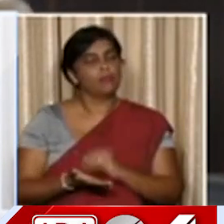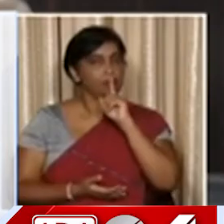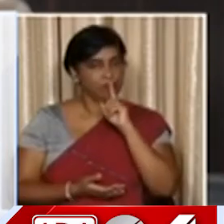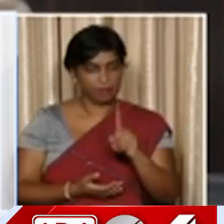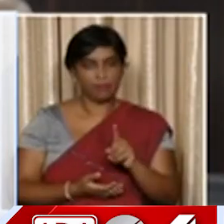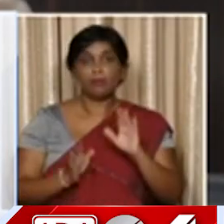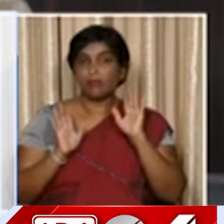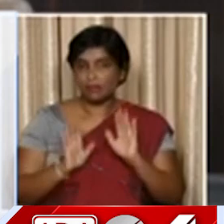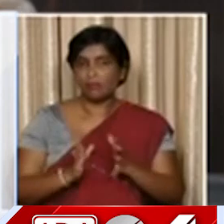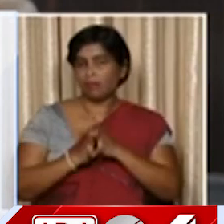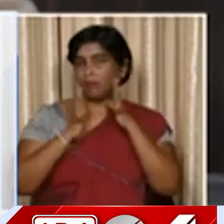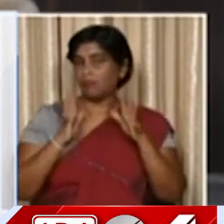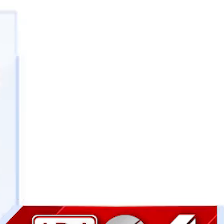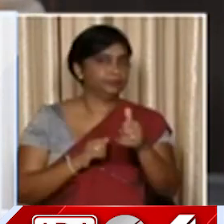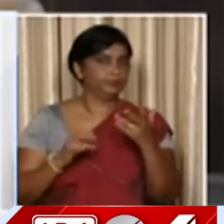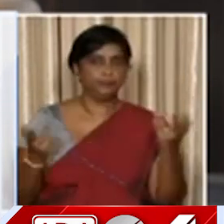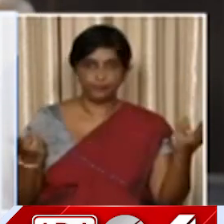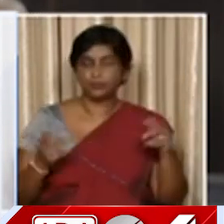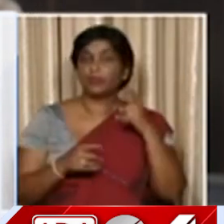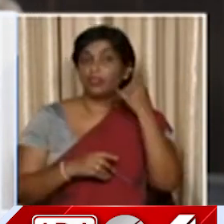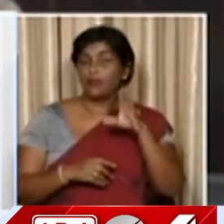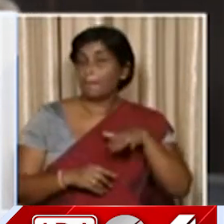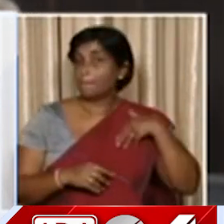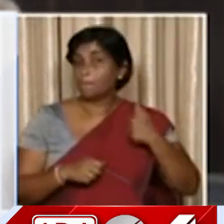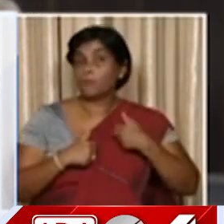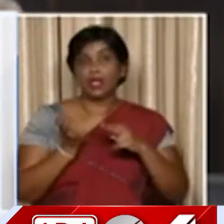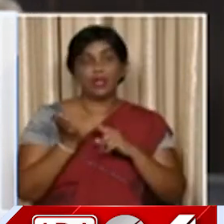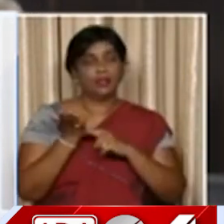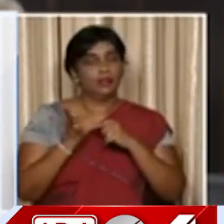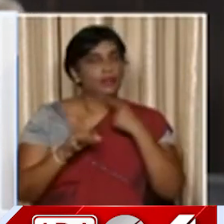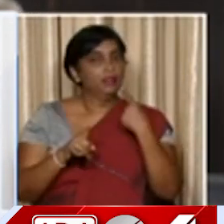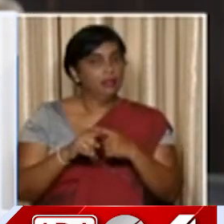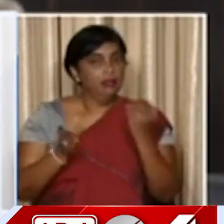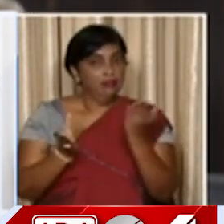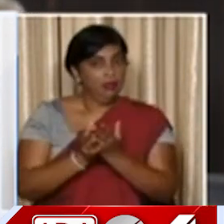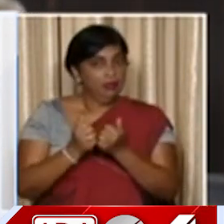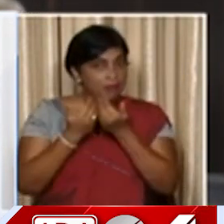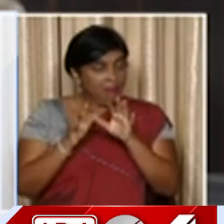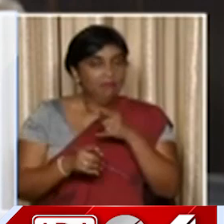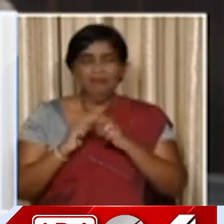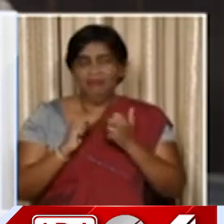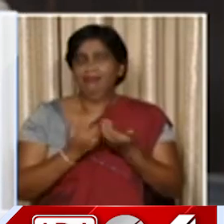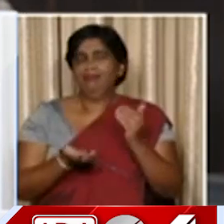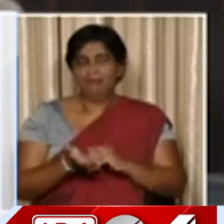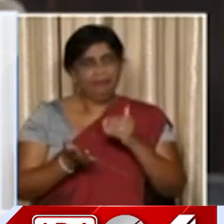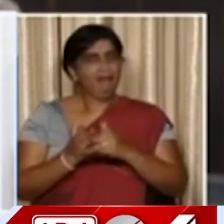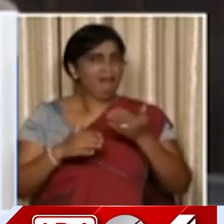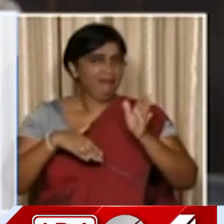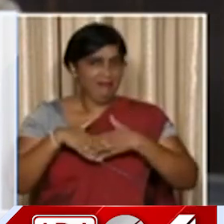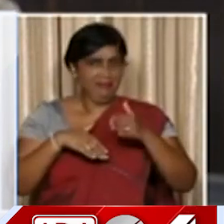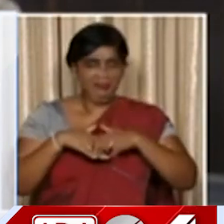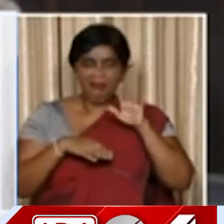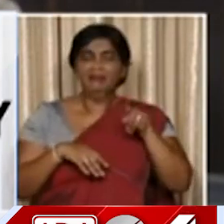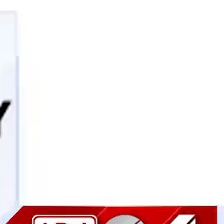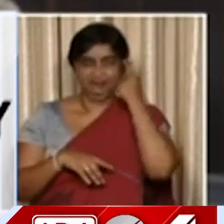ඉල්ලා සිටියා. නමුත් බහුතරයක් එසේ කළේ නැහැ. එයට මූලික හේතුව බදු ගොනුවක් විවෘත කිරීමෙන් පසු නැති කරදවලට මූණ දෙන්නට සිදු